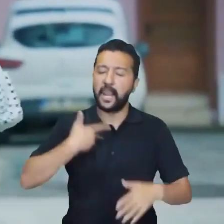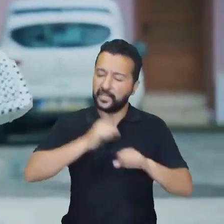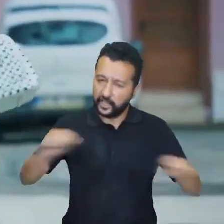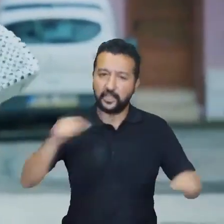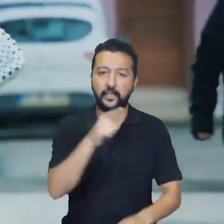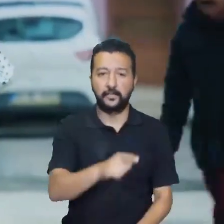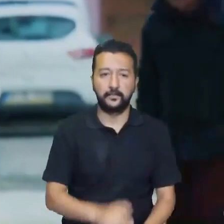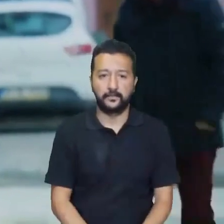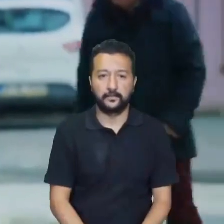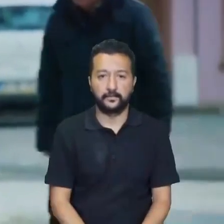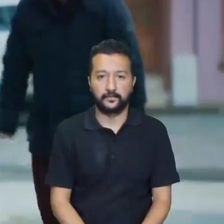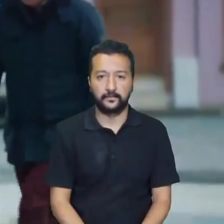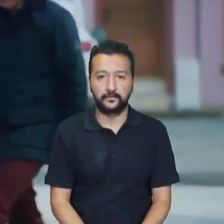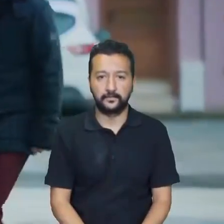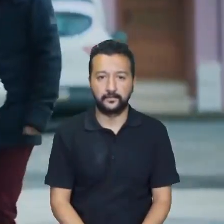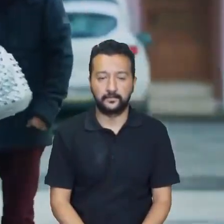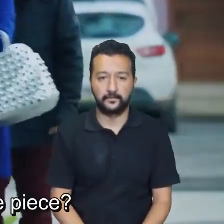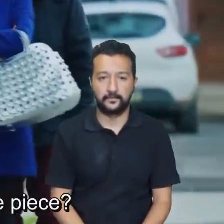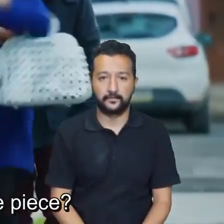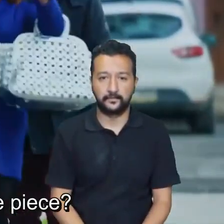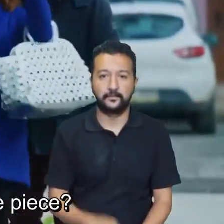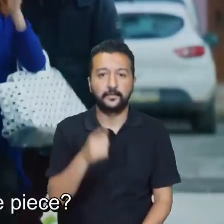çatla. Yerinde gebelendi.